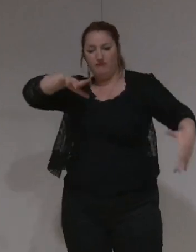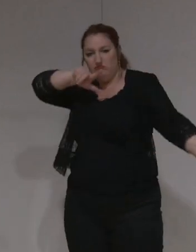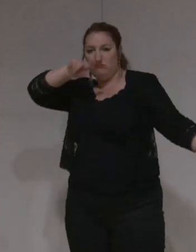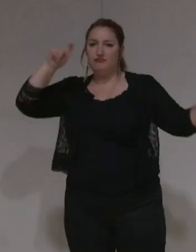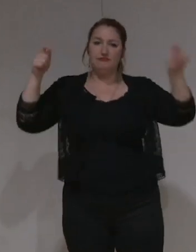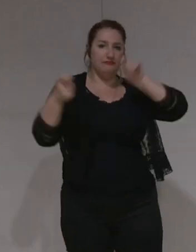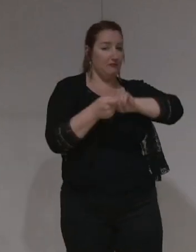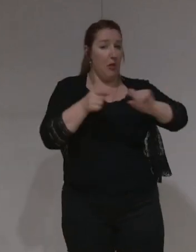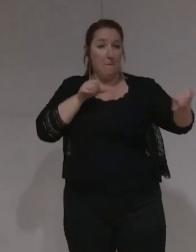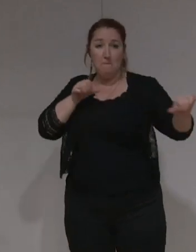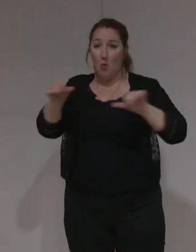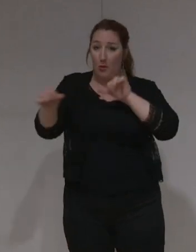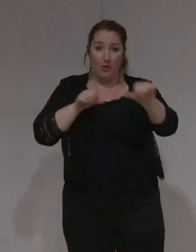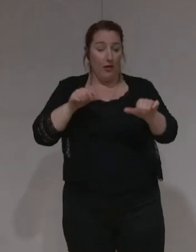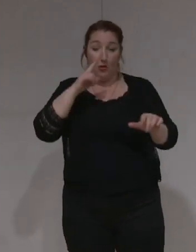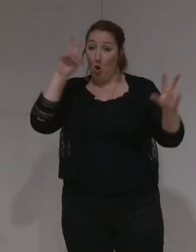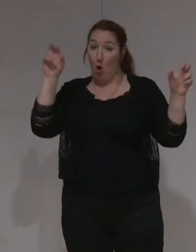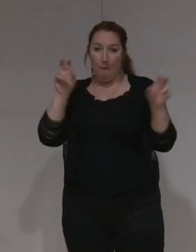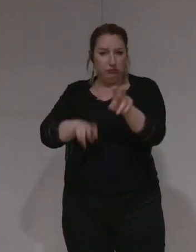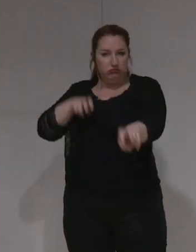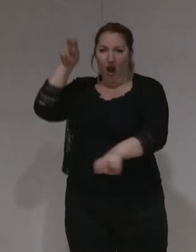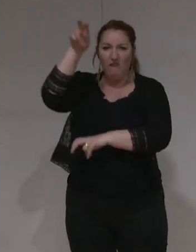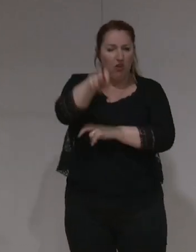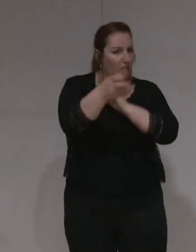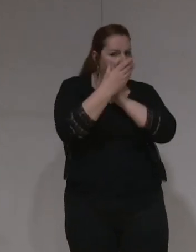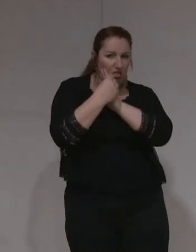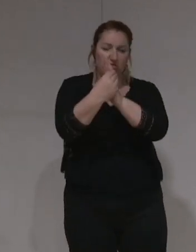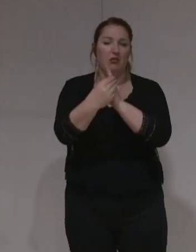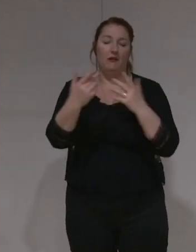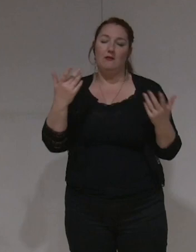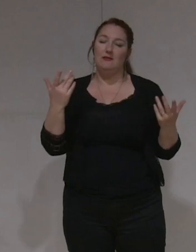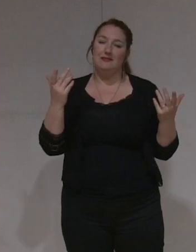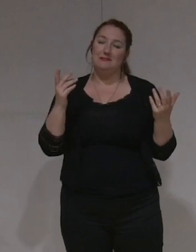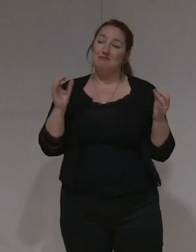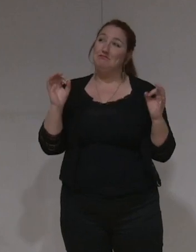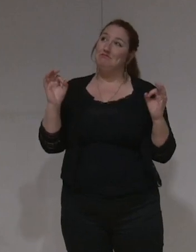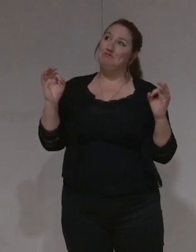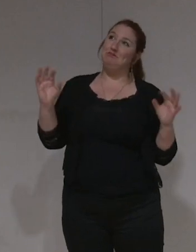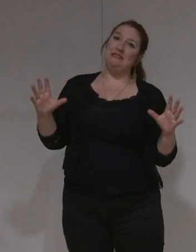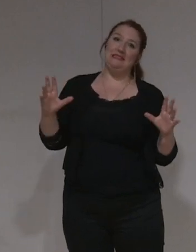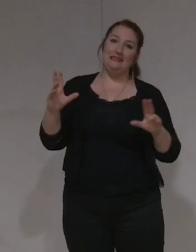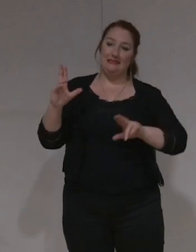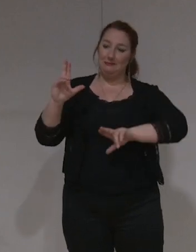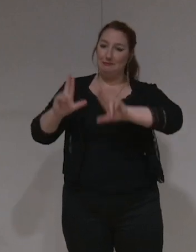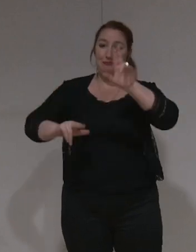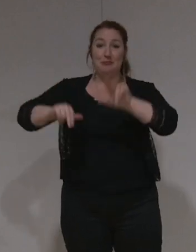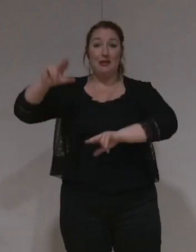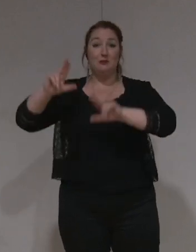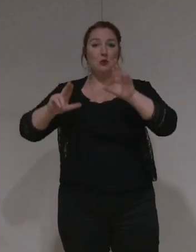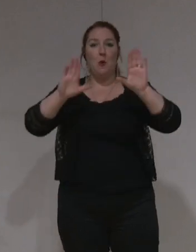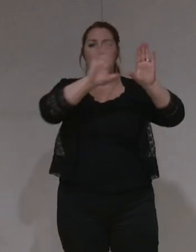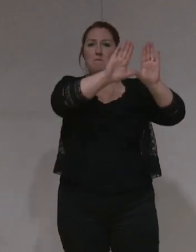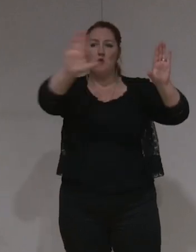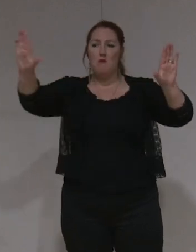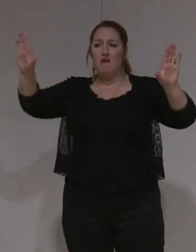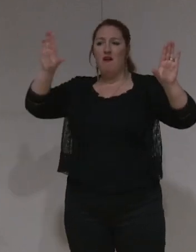totalement contemporaine totalement avant-gardiste et c'est l'engage plus on on va dire presque de de la peinture murale que l'on